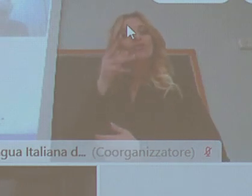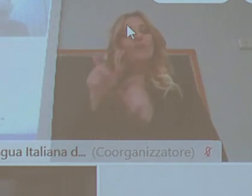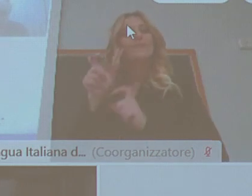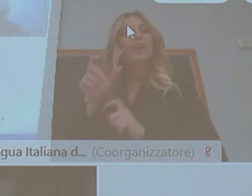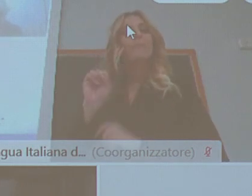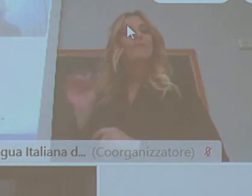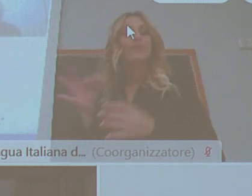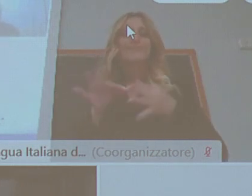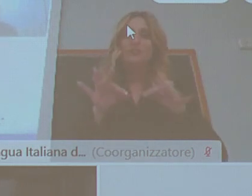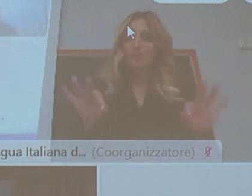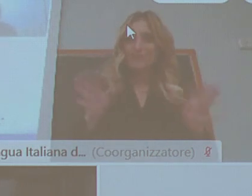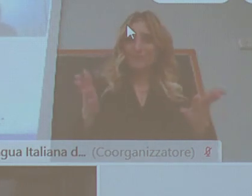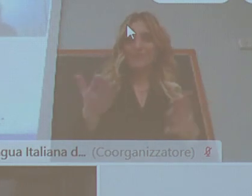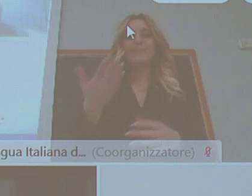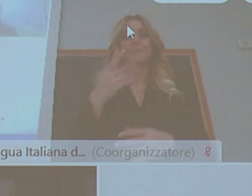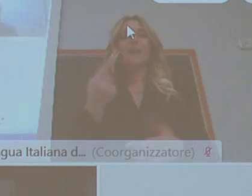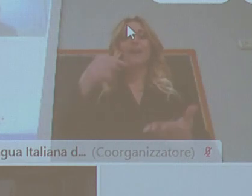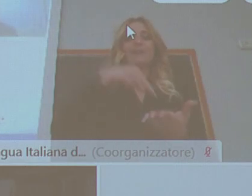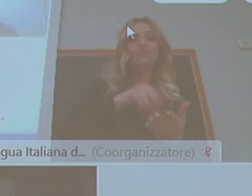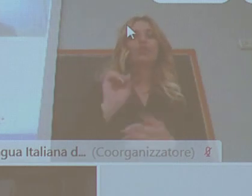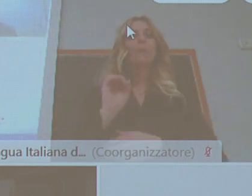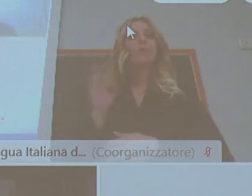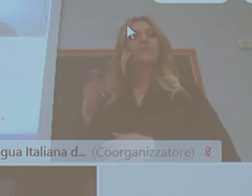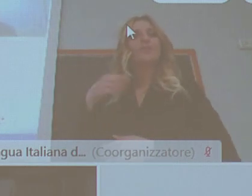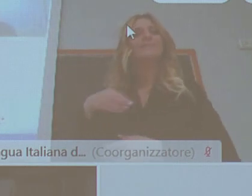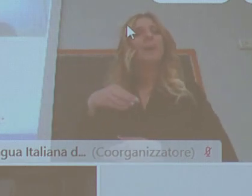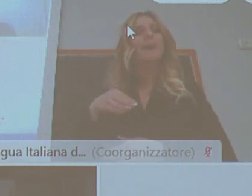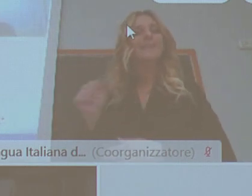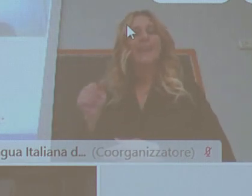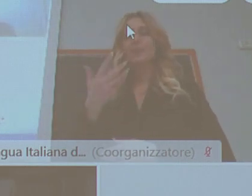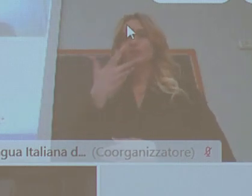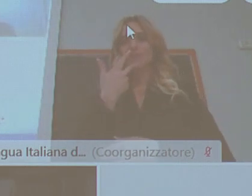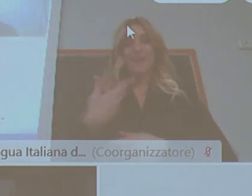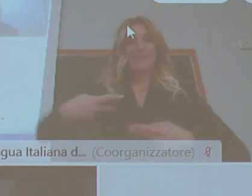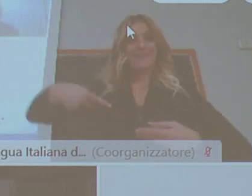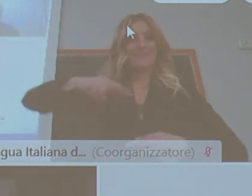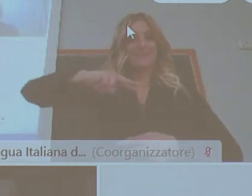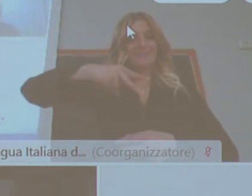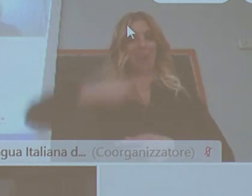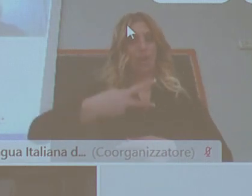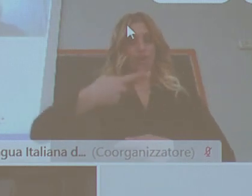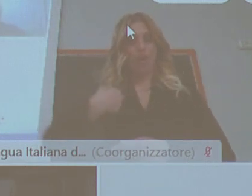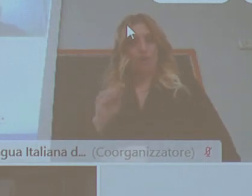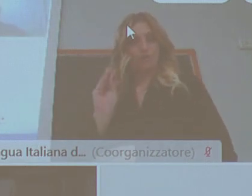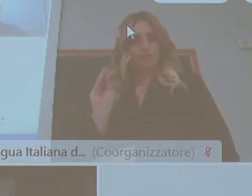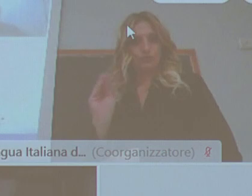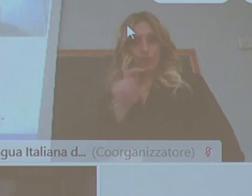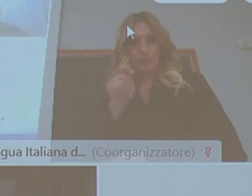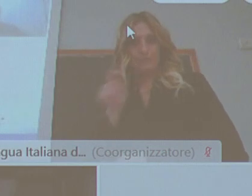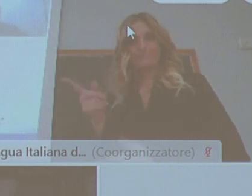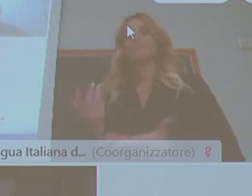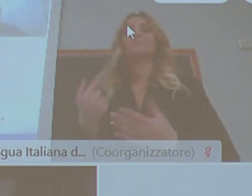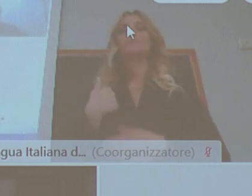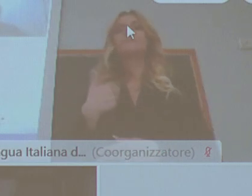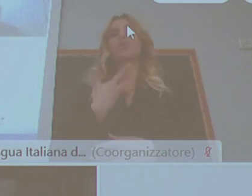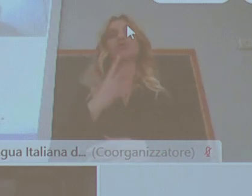Iniziando proprio dalla professoressa Mandanici, io volevo chiederle per questo secondo giro, e nella speranza che ci siano poi domande a